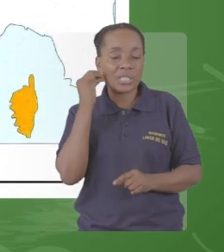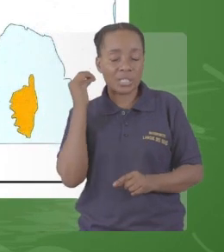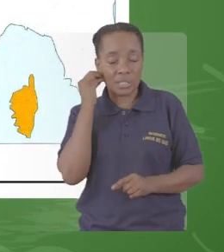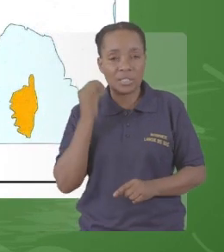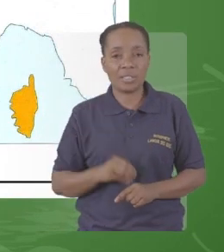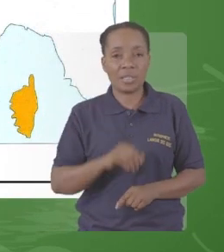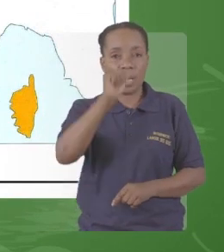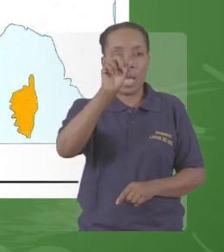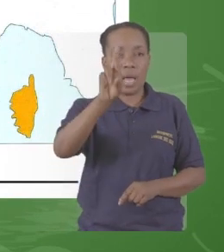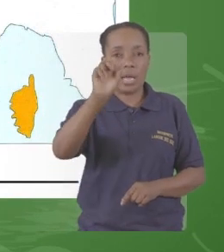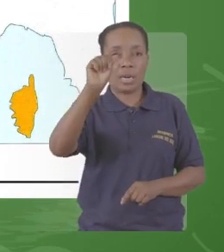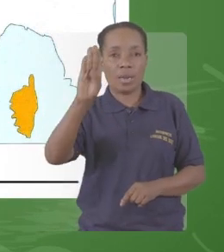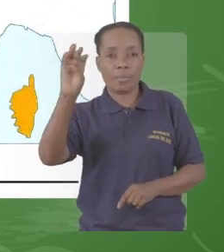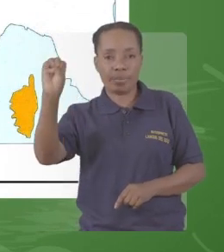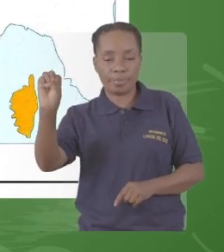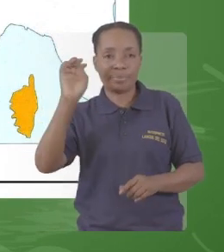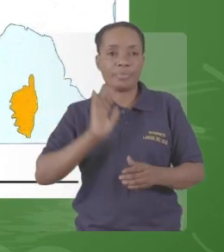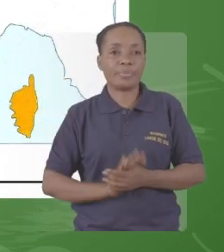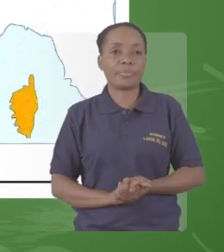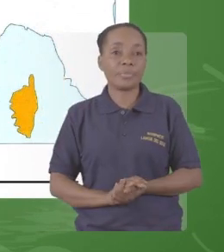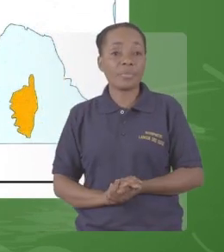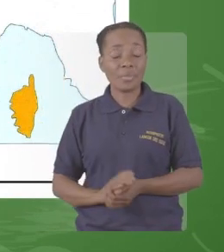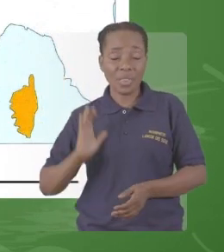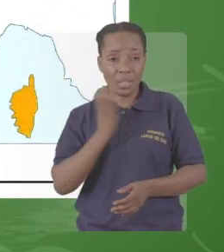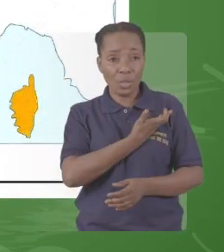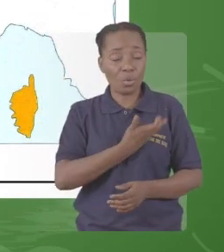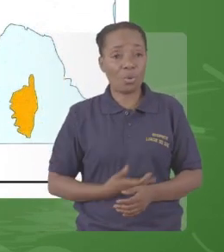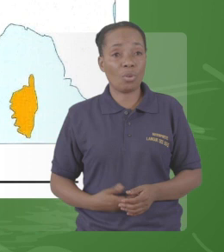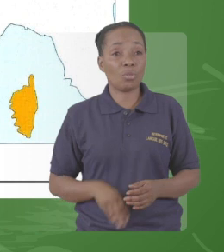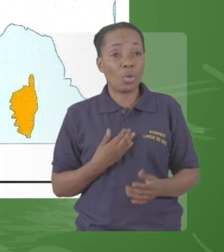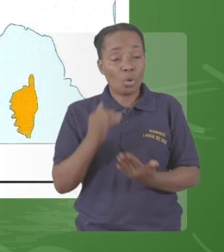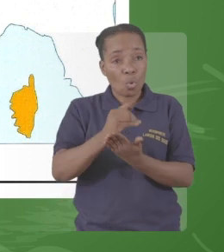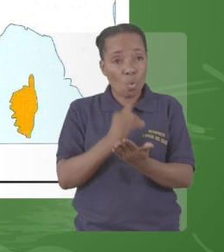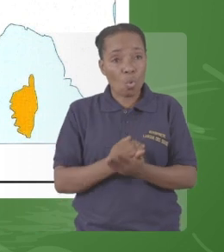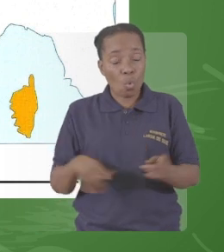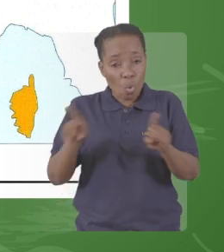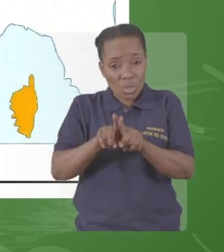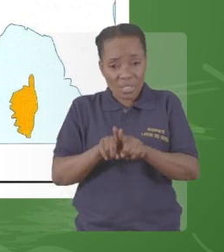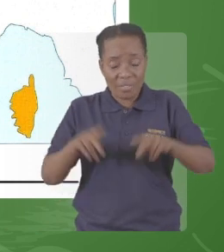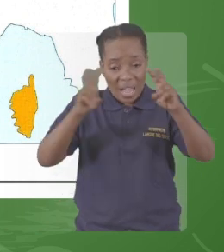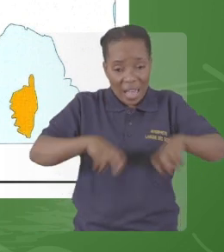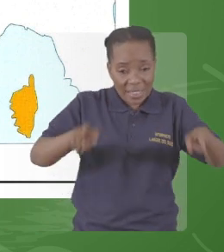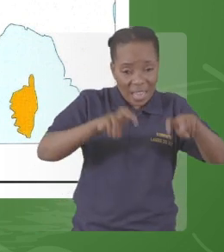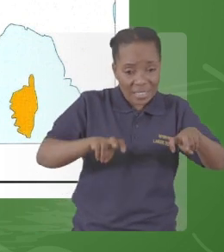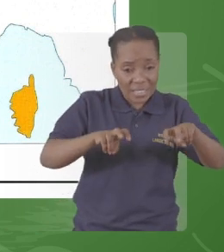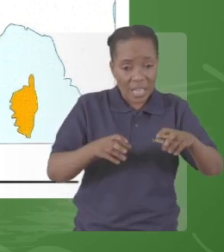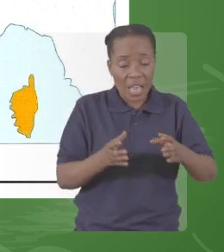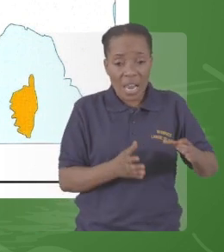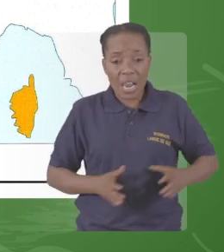Notre étude va aussi porter sur un grand réseau hydrographique.